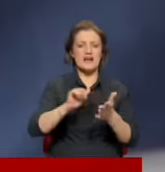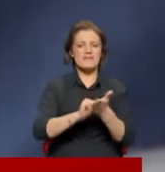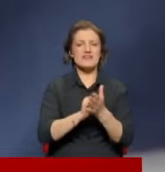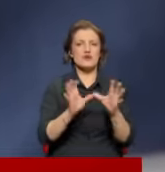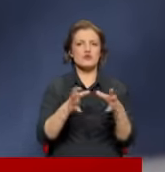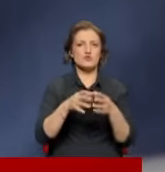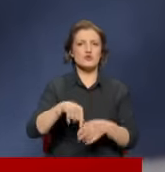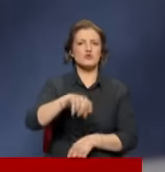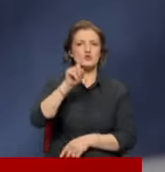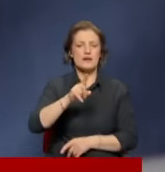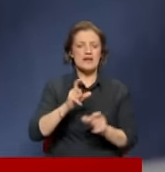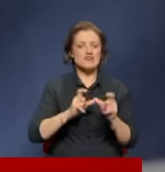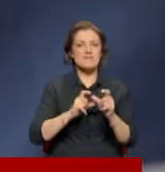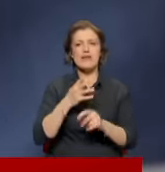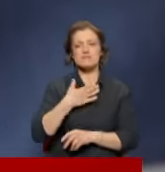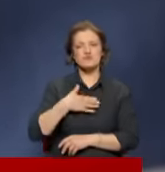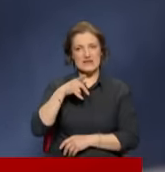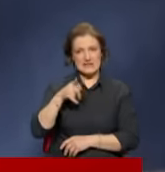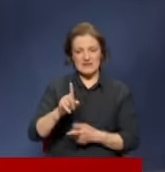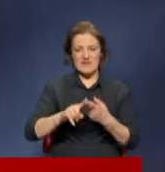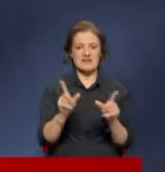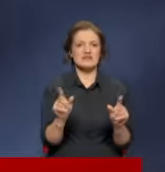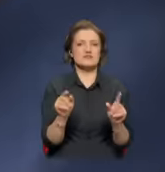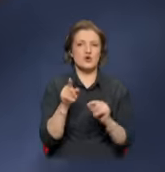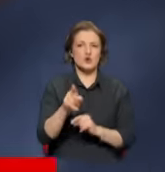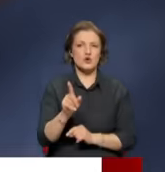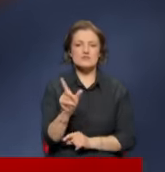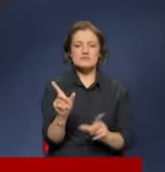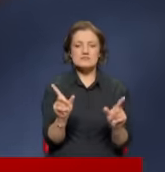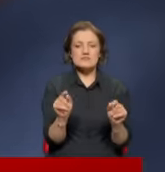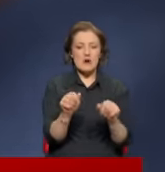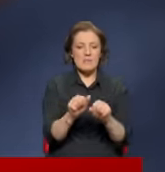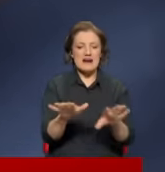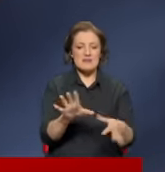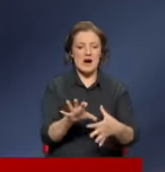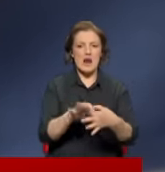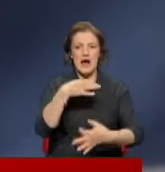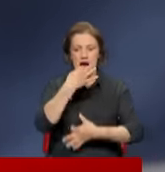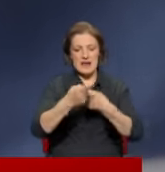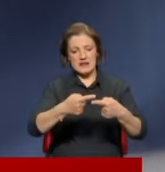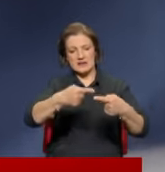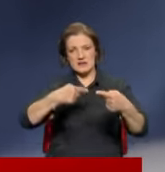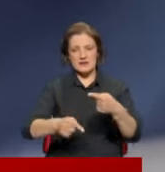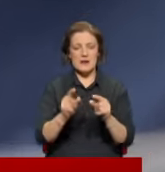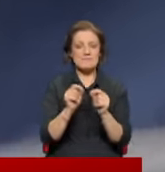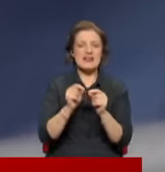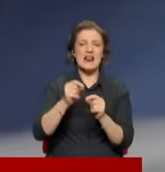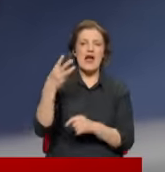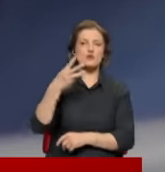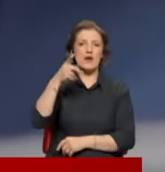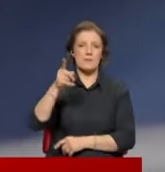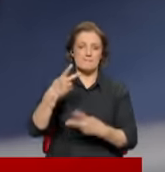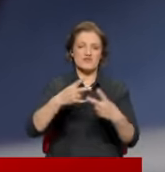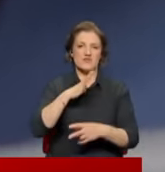grubunda gündem Şebnem Bursalı ve ıstakoz. Şebnem Bursalı'nın ıstakoz paylaşımı ile ilgili haberin altında Bilal Erdoğan'ın mesajı